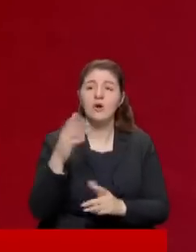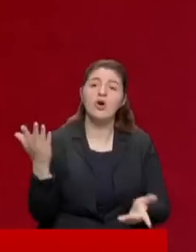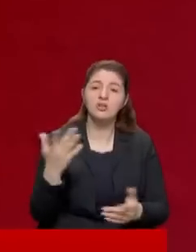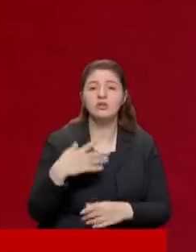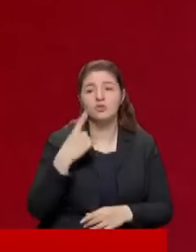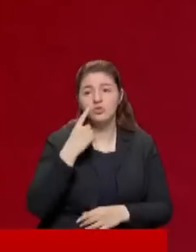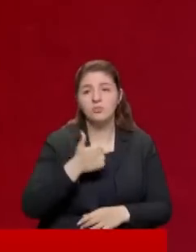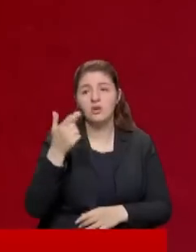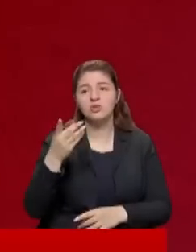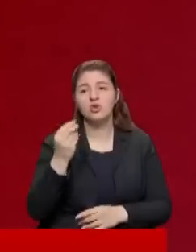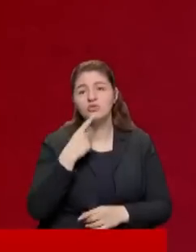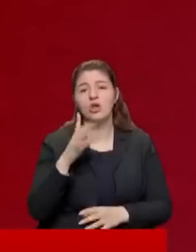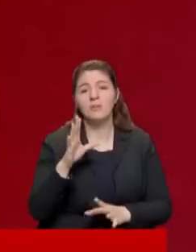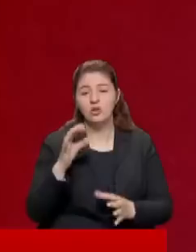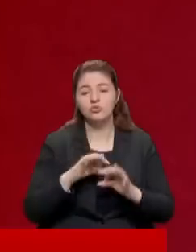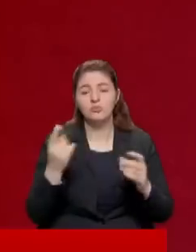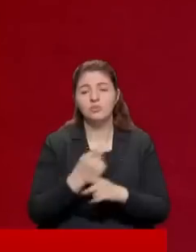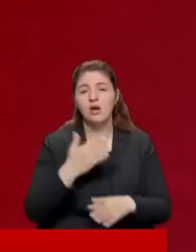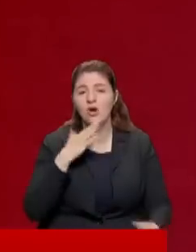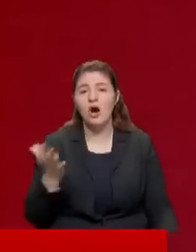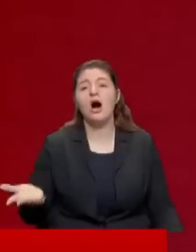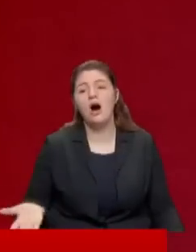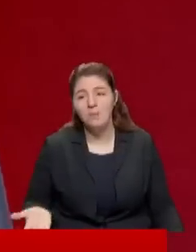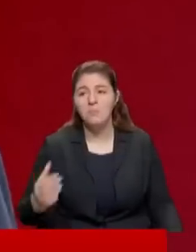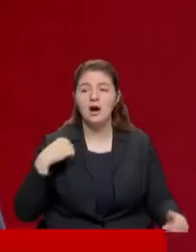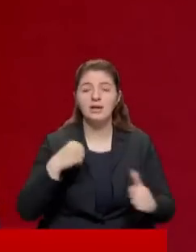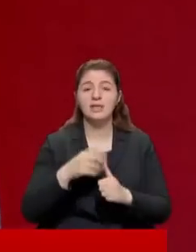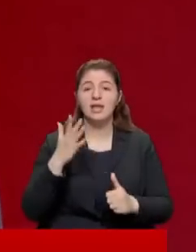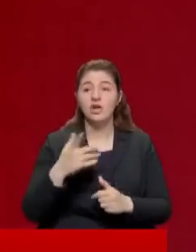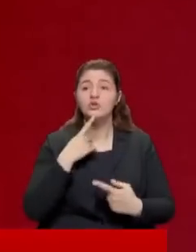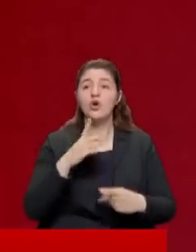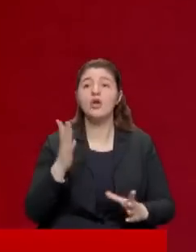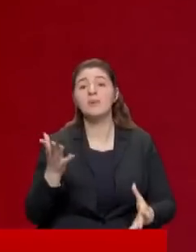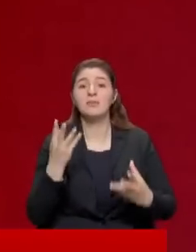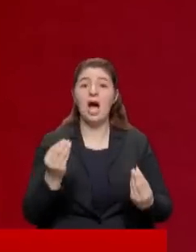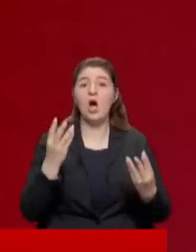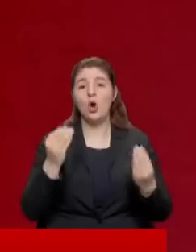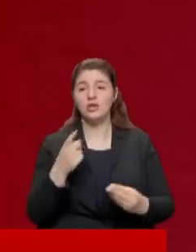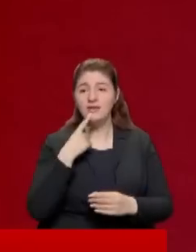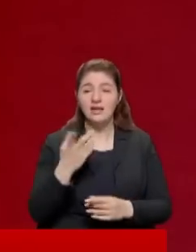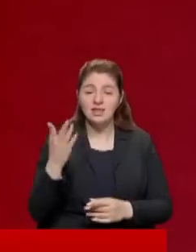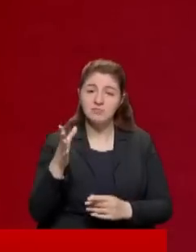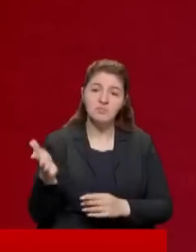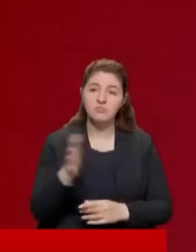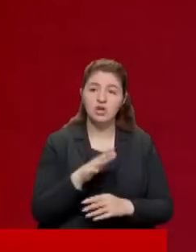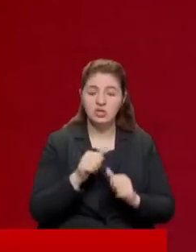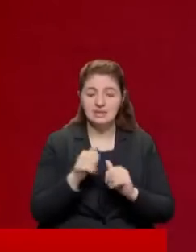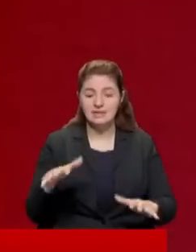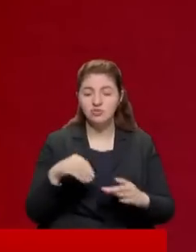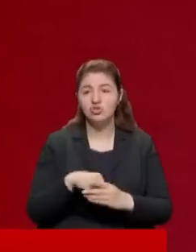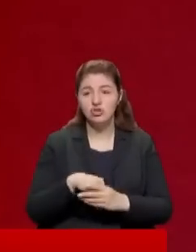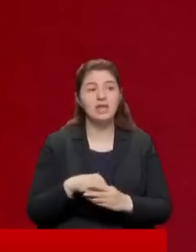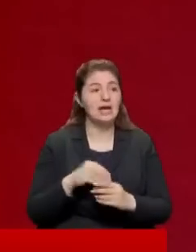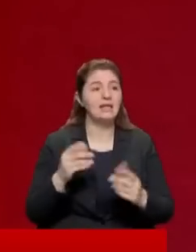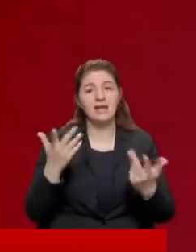Sayın Cumhurbaşkanı'nın çok söyleyemediği cümlede yok ama yine de hani söylemesem iyi olur denilenler de bir başka mekanizmalar için,